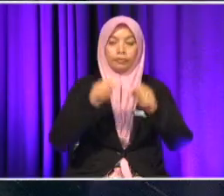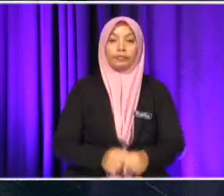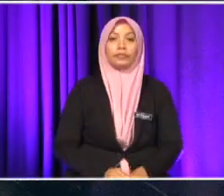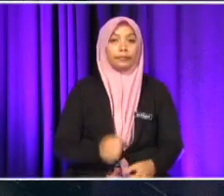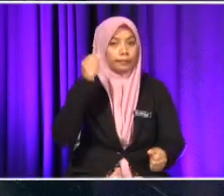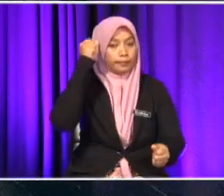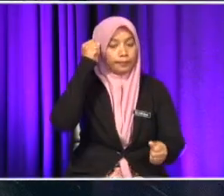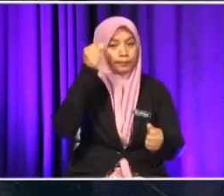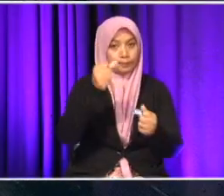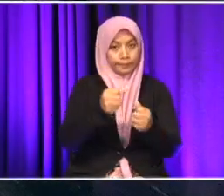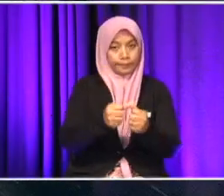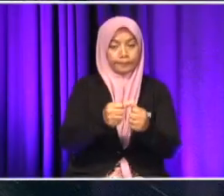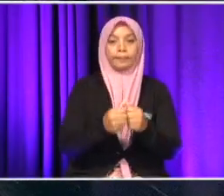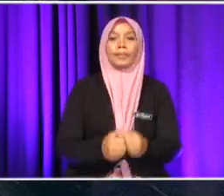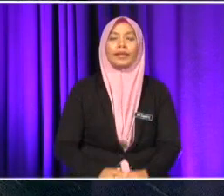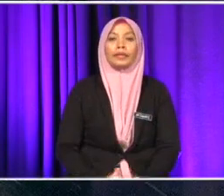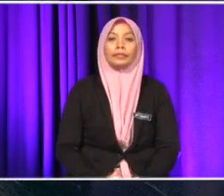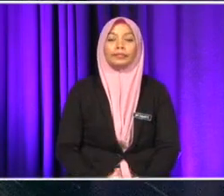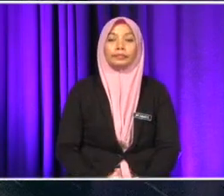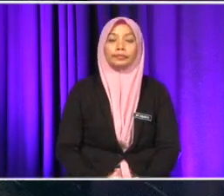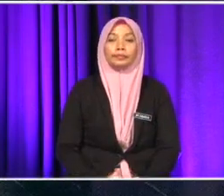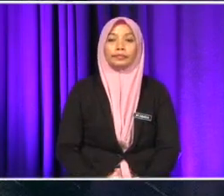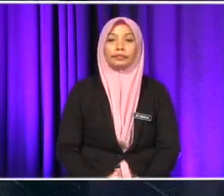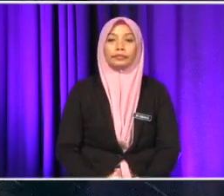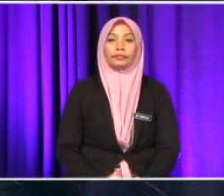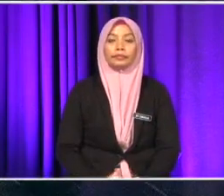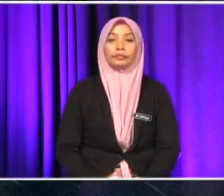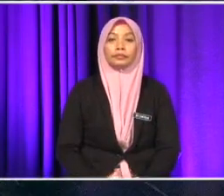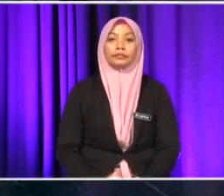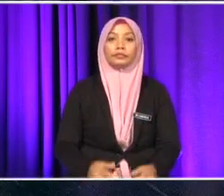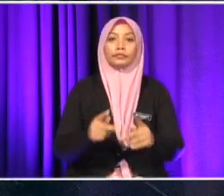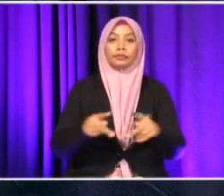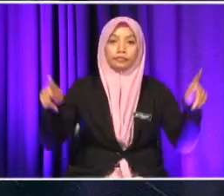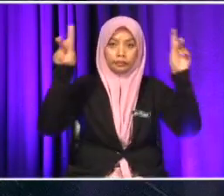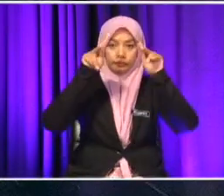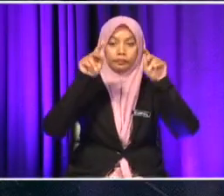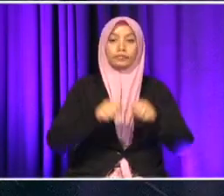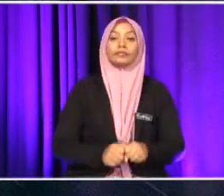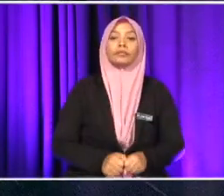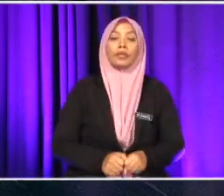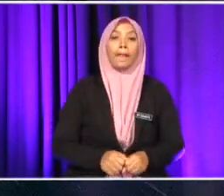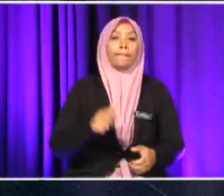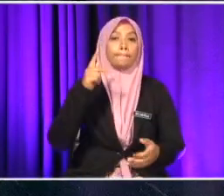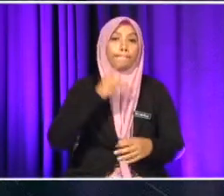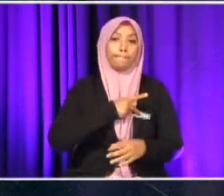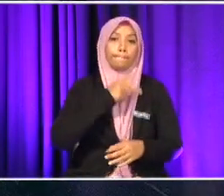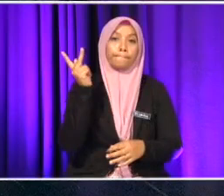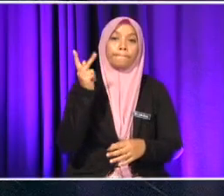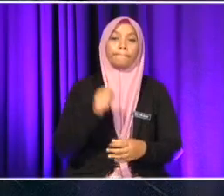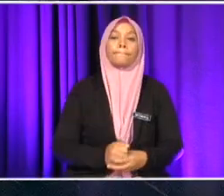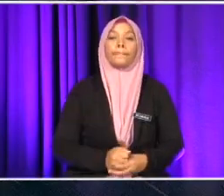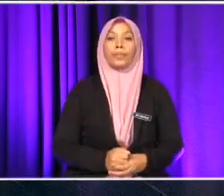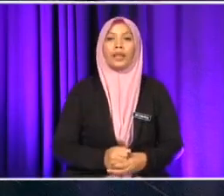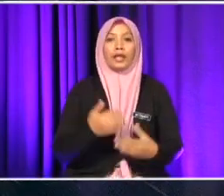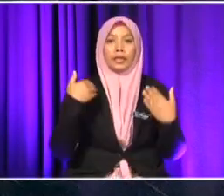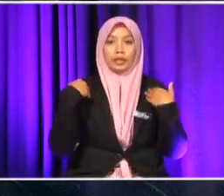itu deh kepentingan pengeluaran ada empat di situ betul aja oke